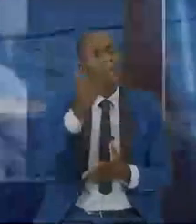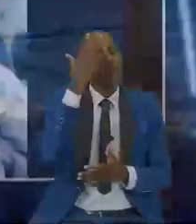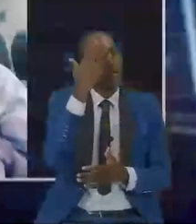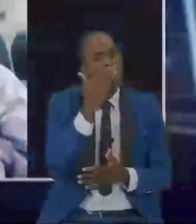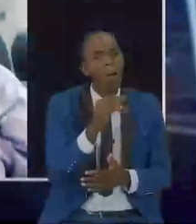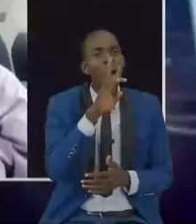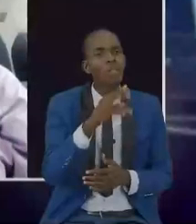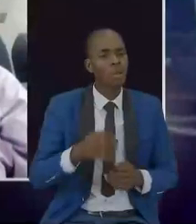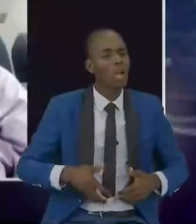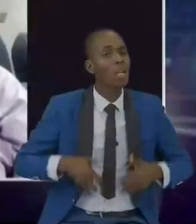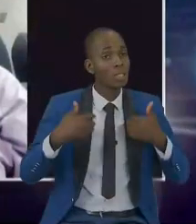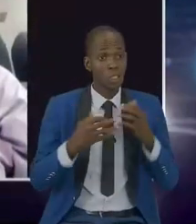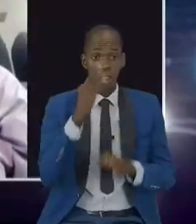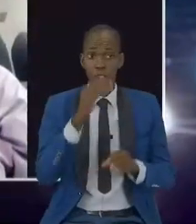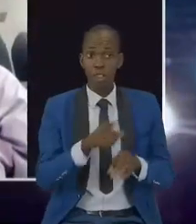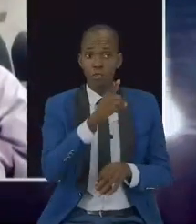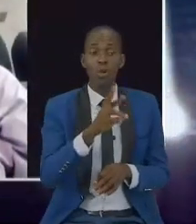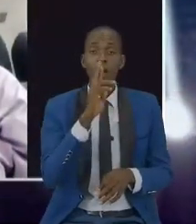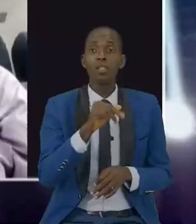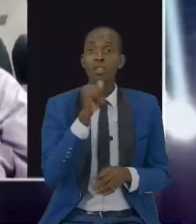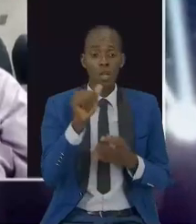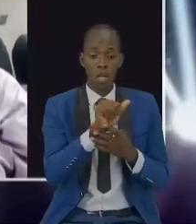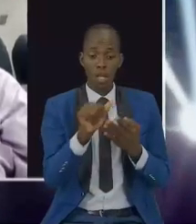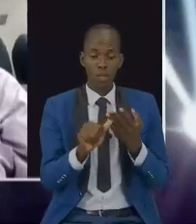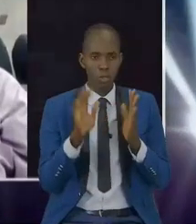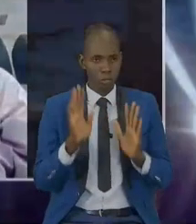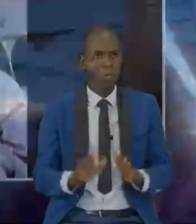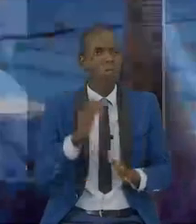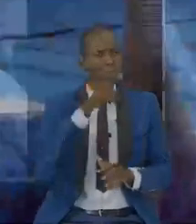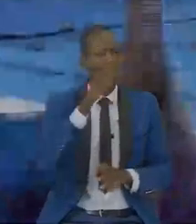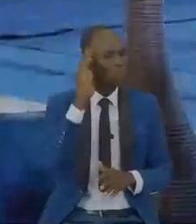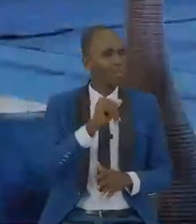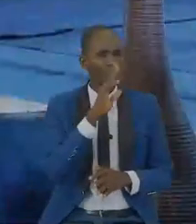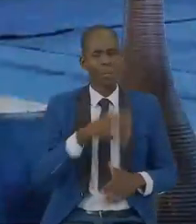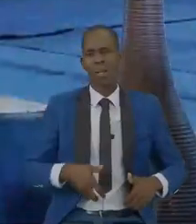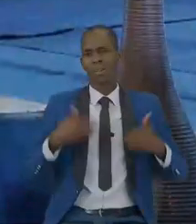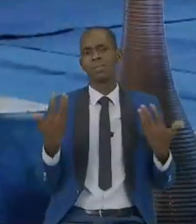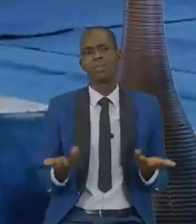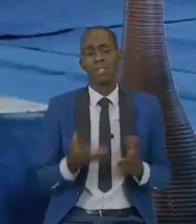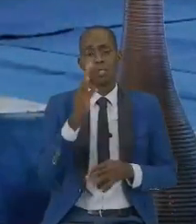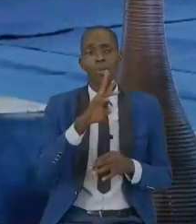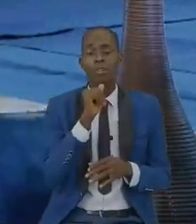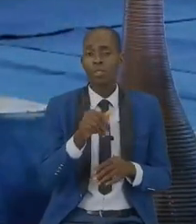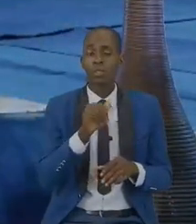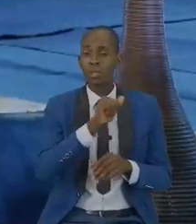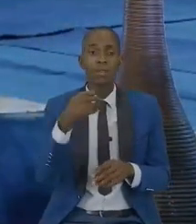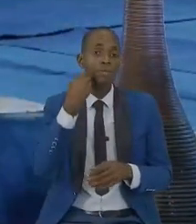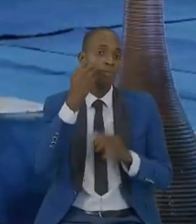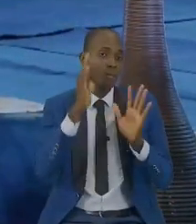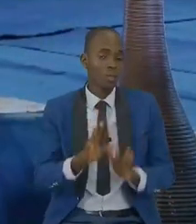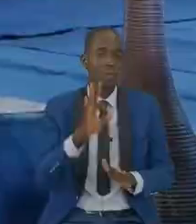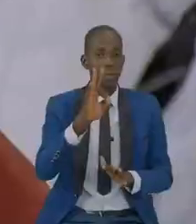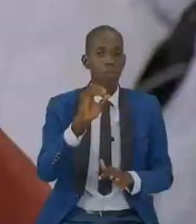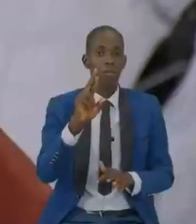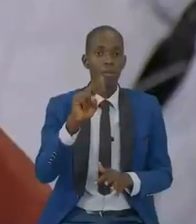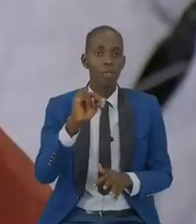homme-là. Mon ami, pourquoi tu te fâches? Si tu n'étais pas adultère, pourquoi tu te fâches? Si toi,